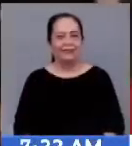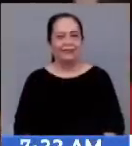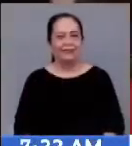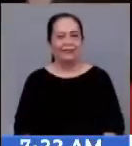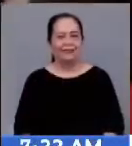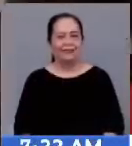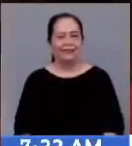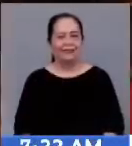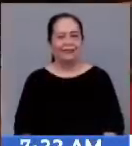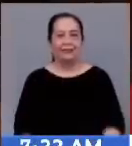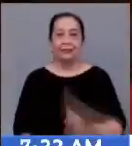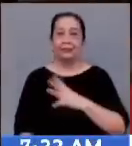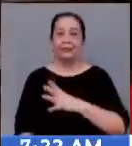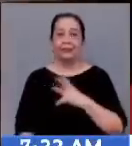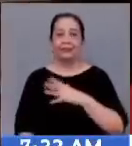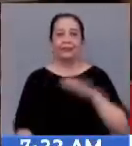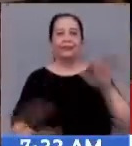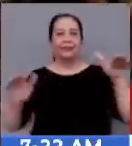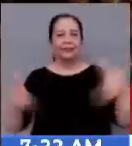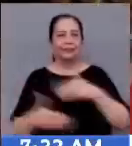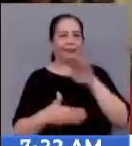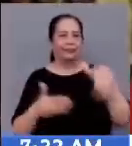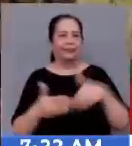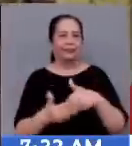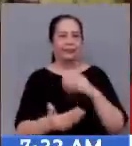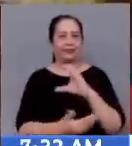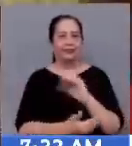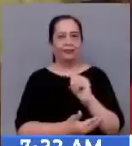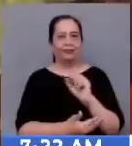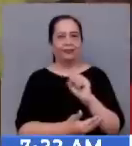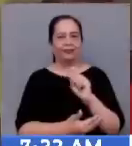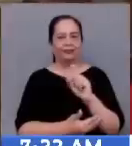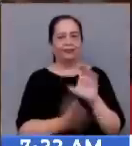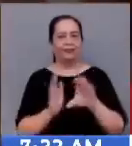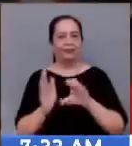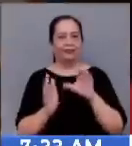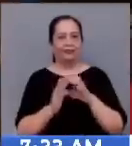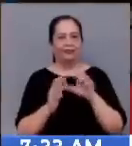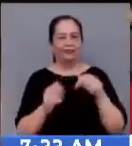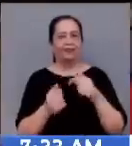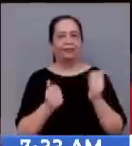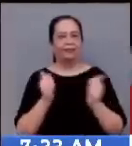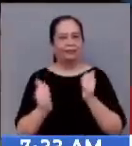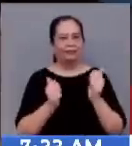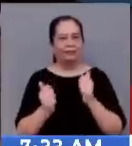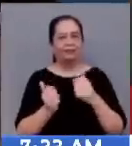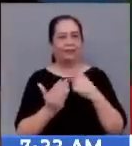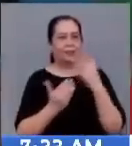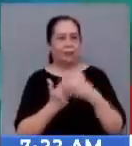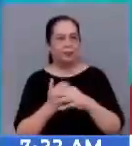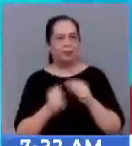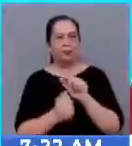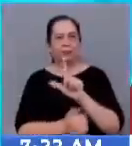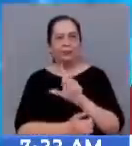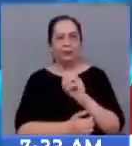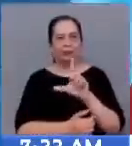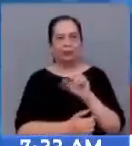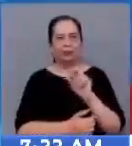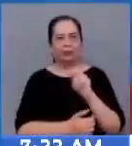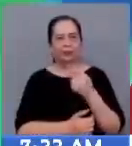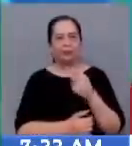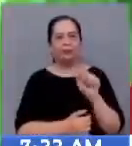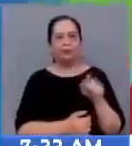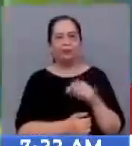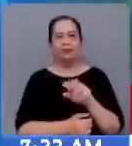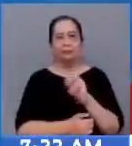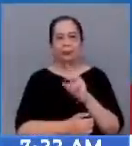Formal nang ipinakilala ang buong cast ng inaabangang GMA Public Affairs action-adventure series na Lolo sa kanilang MediaCon bukod kay Kapuso